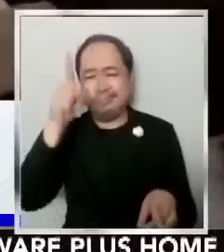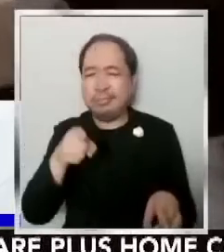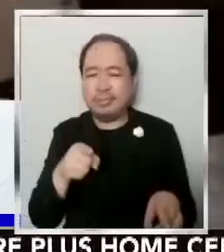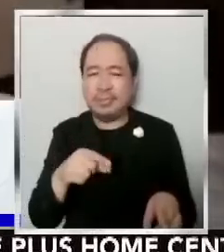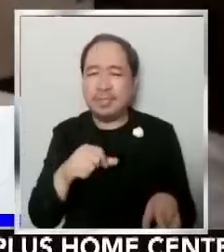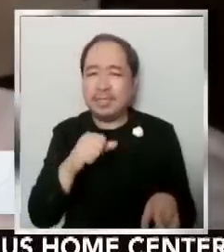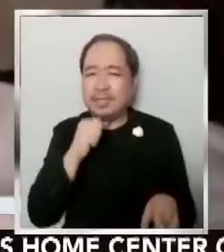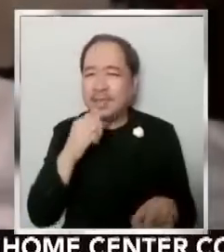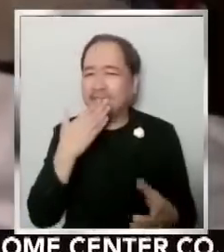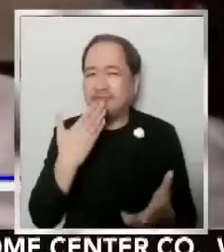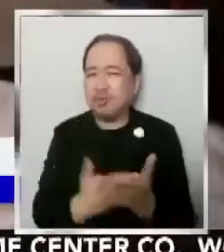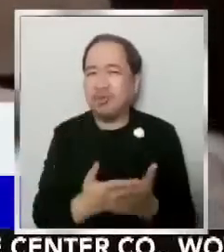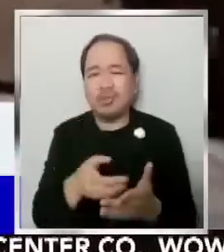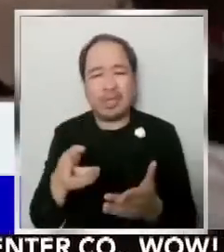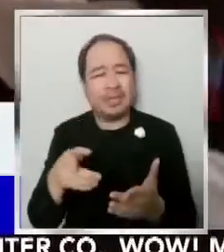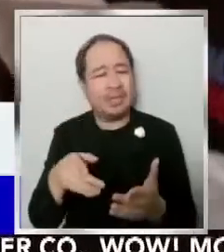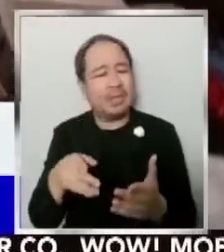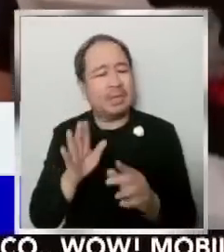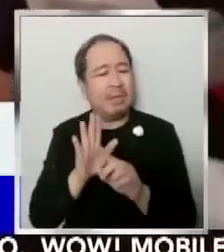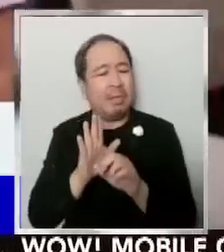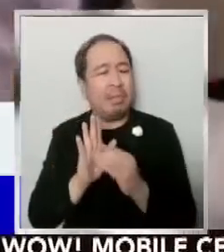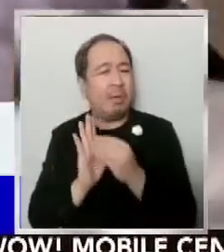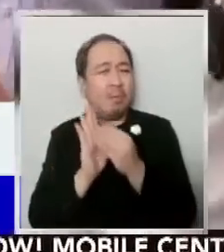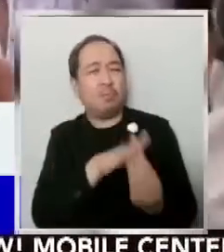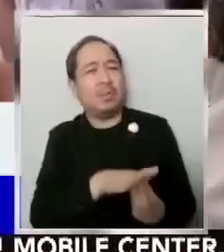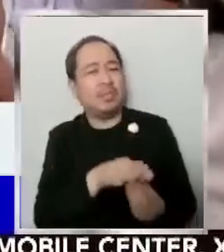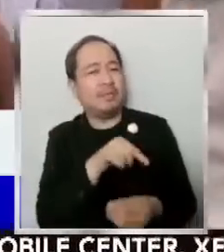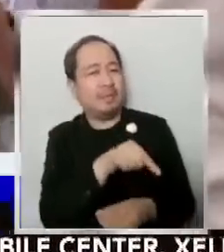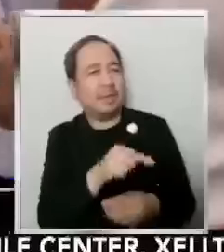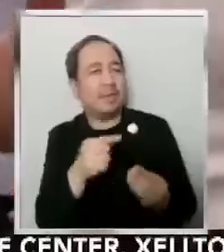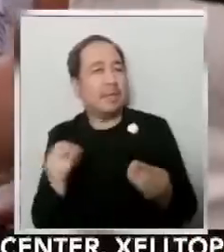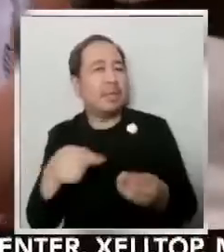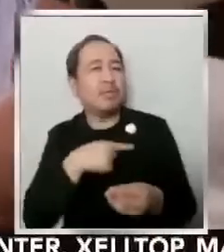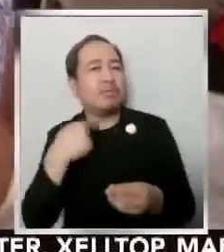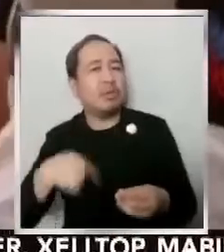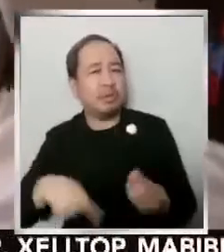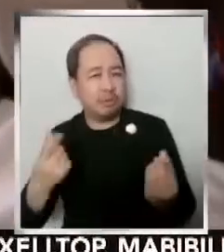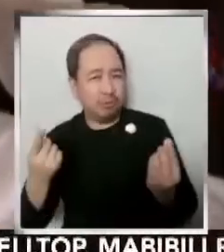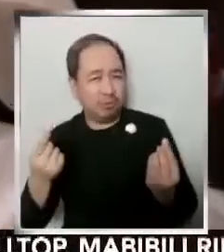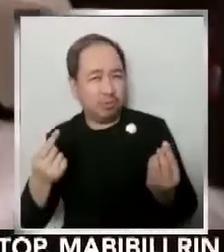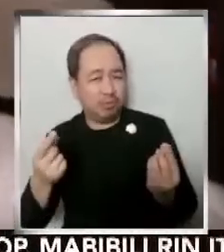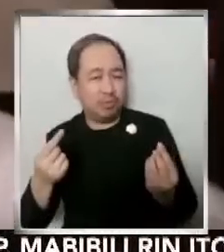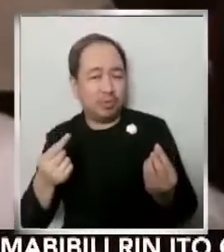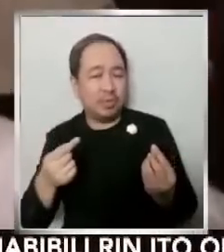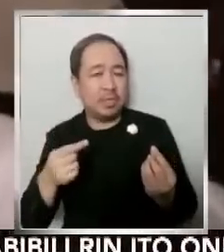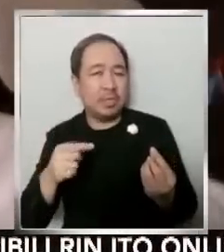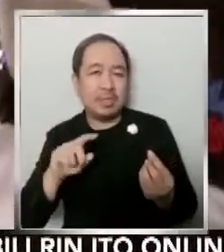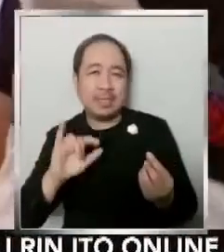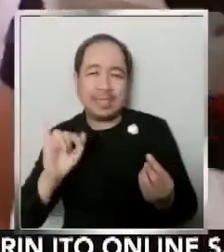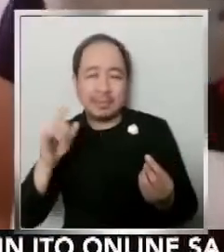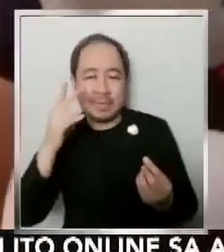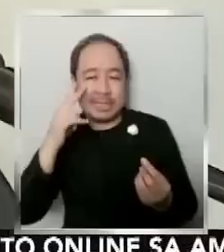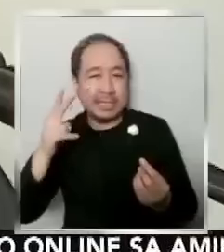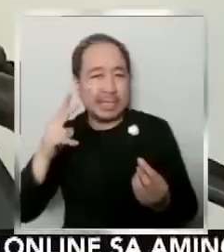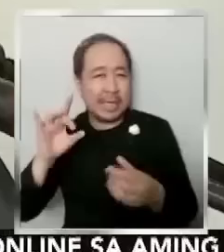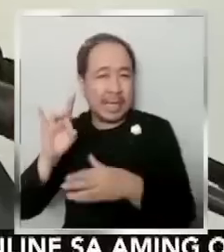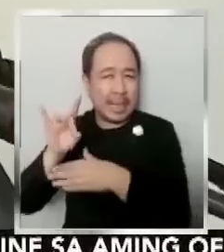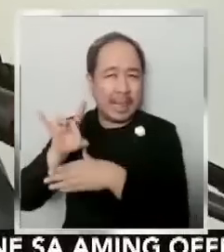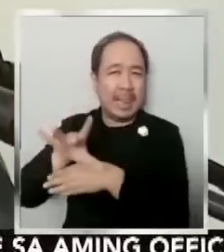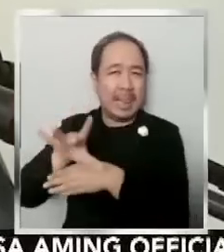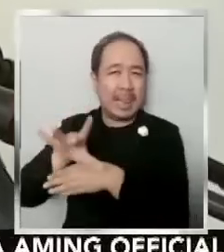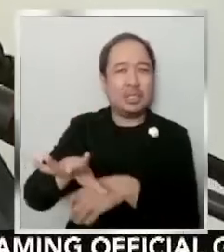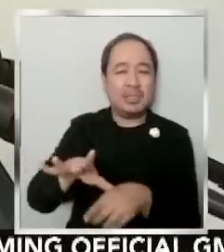parang offensive yung ginagawa ng China ng yung direct laser. It's not that safe. It